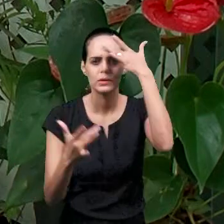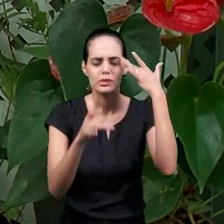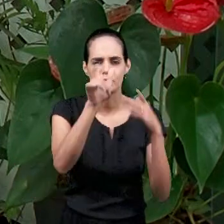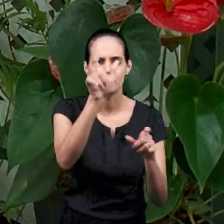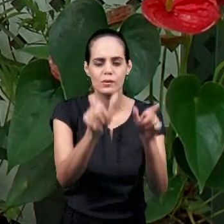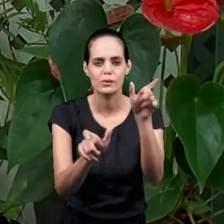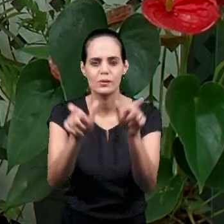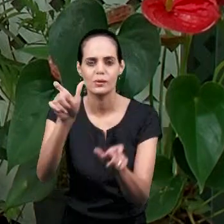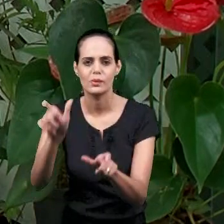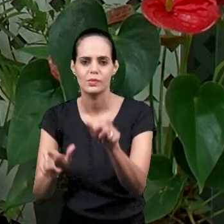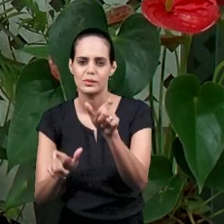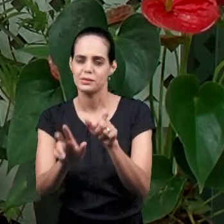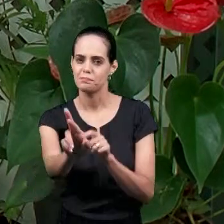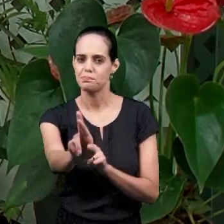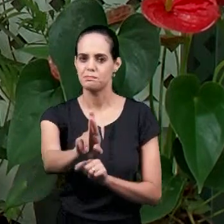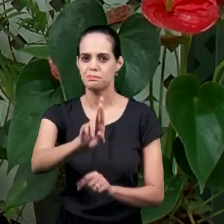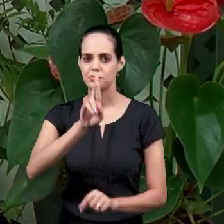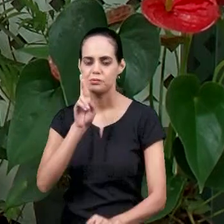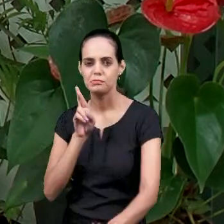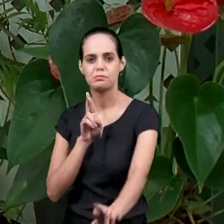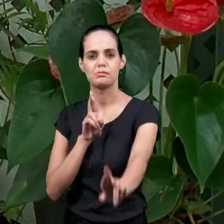frères ont répondu